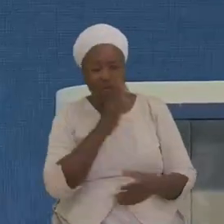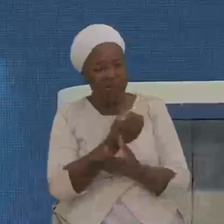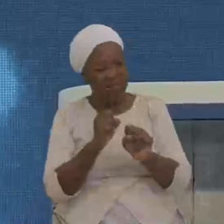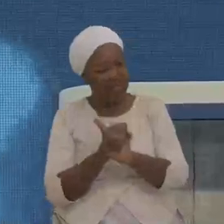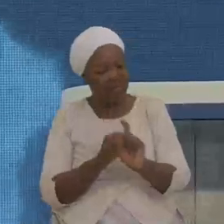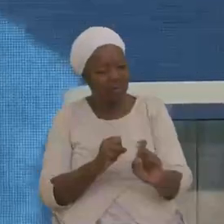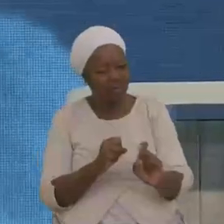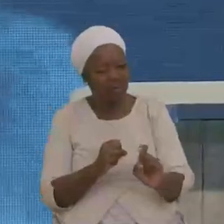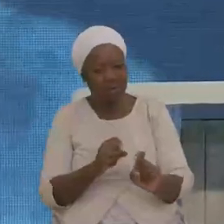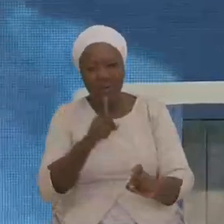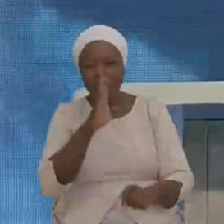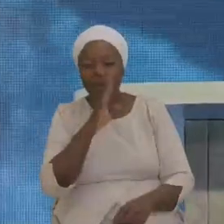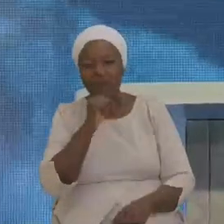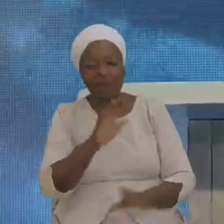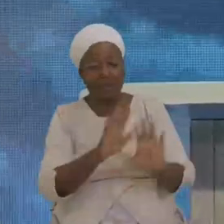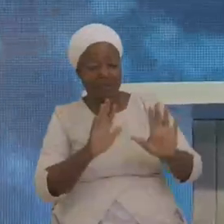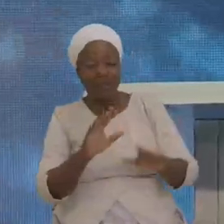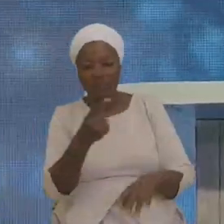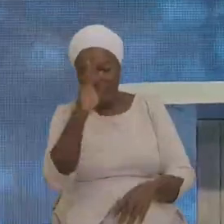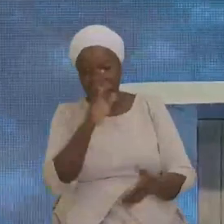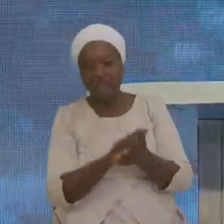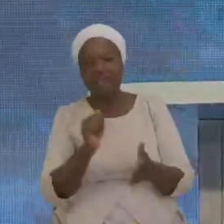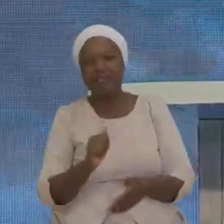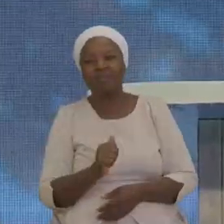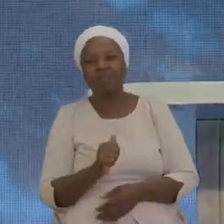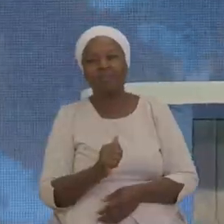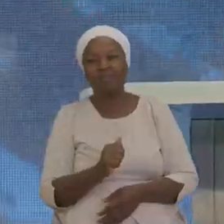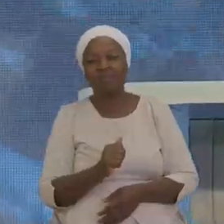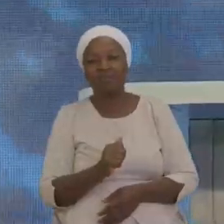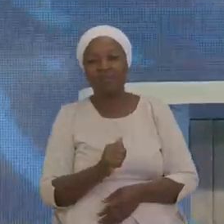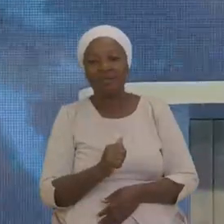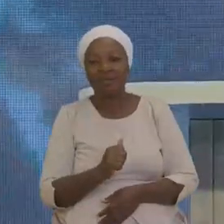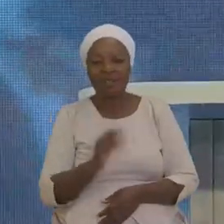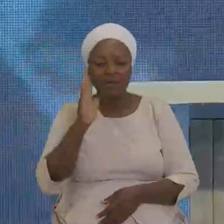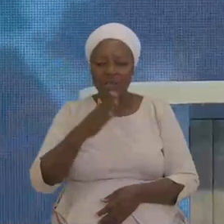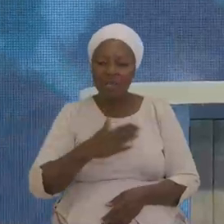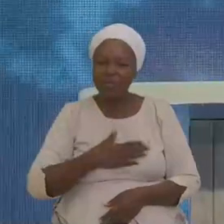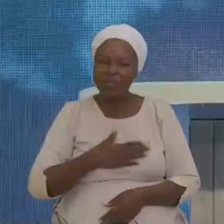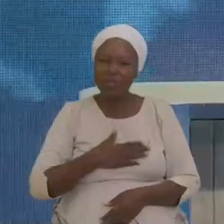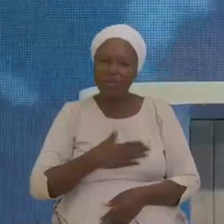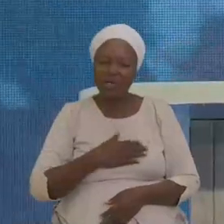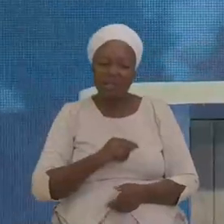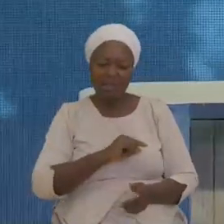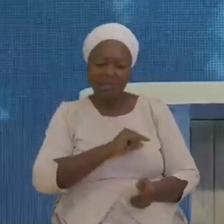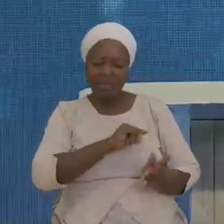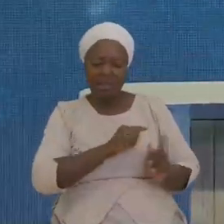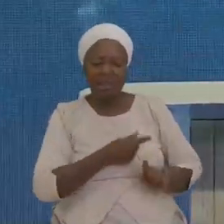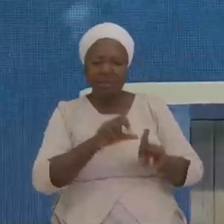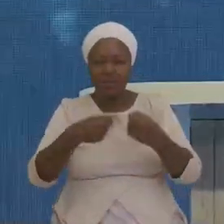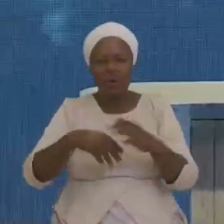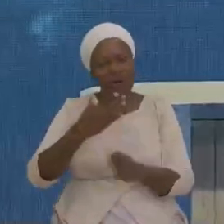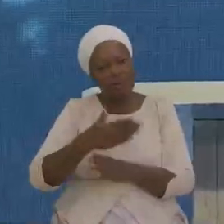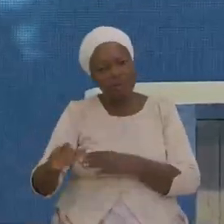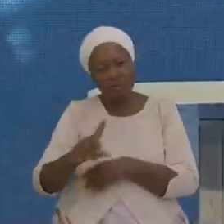sauvé? Ne crains pas, crois seulement. Est-ce que ma culpabilité pourra